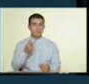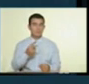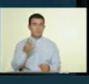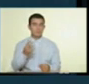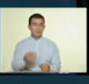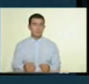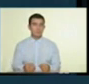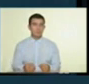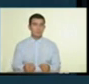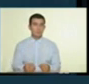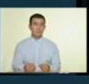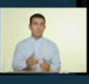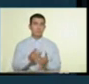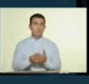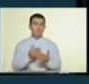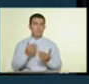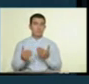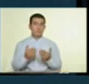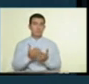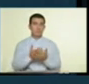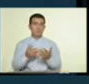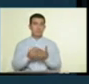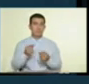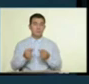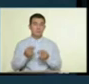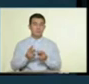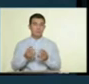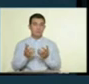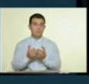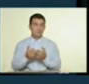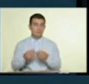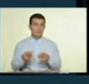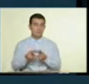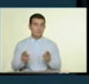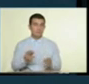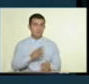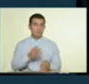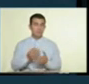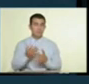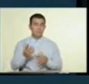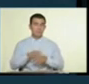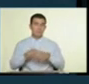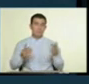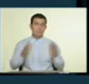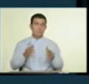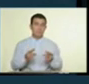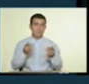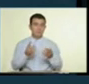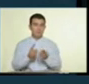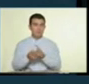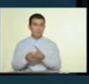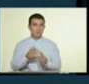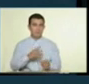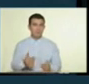24. Mana berilgan tenglama mana bu ko'rinishiga keldi. Uni chap tomonini soddalashtirib oldik. Endi